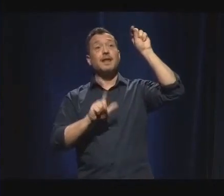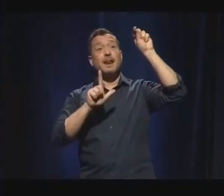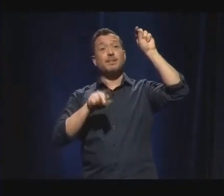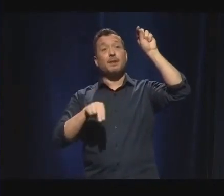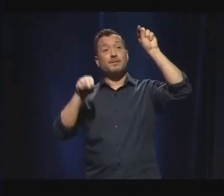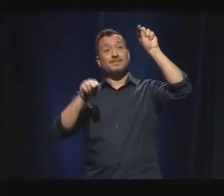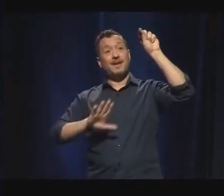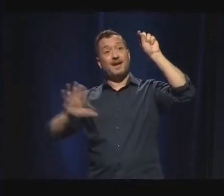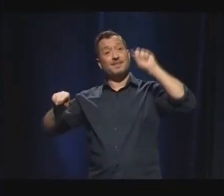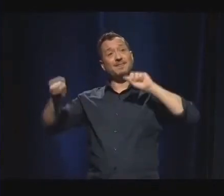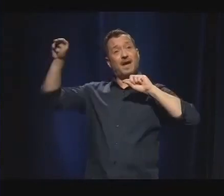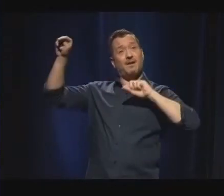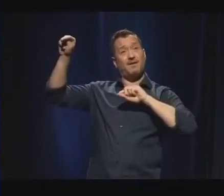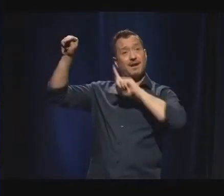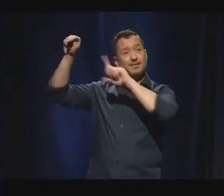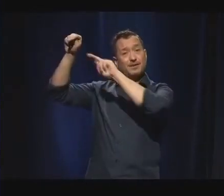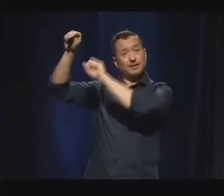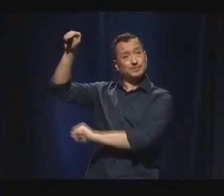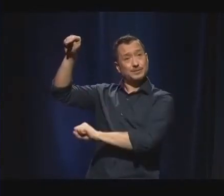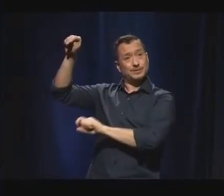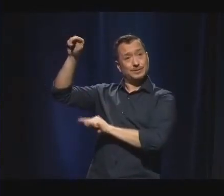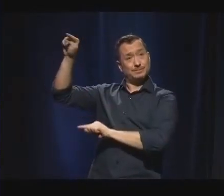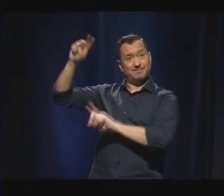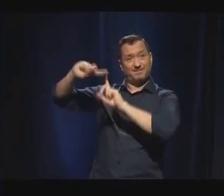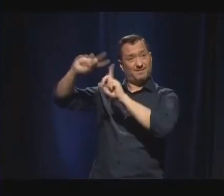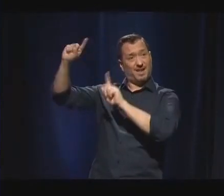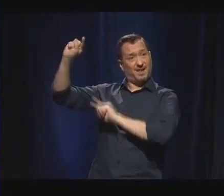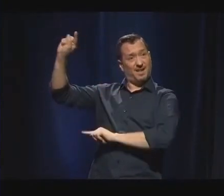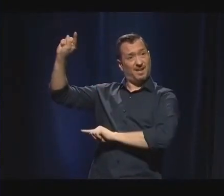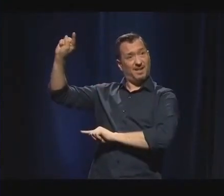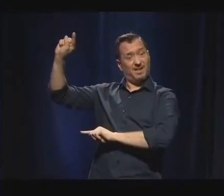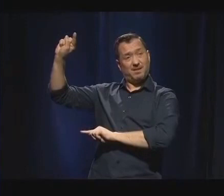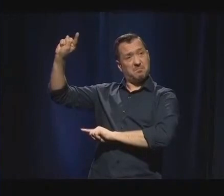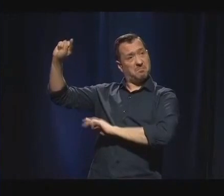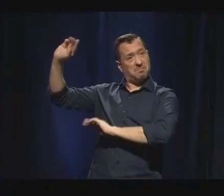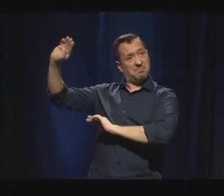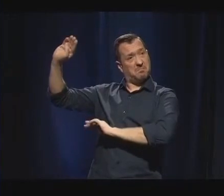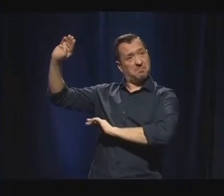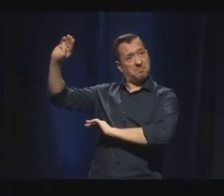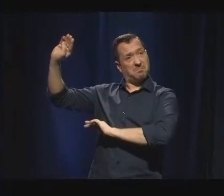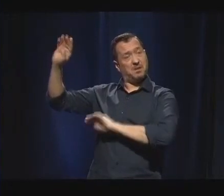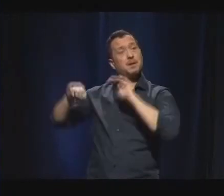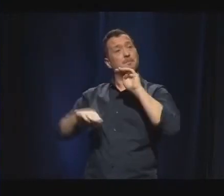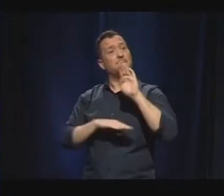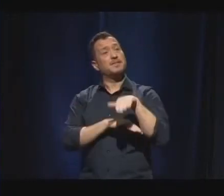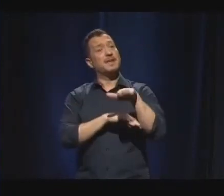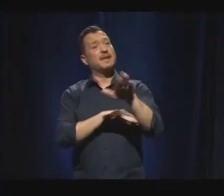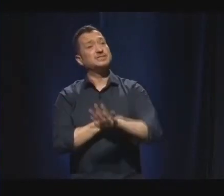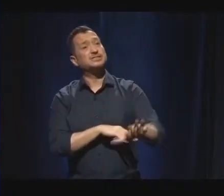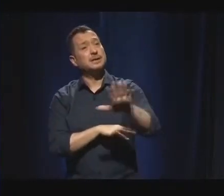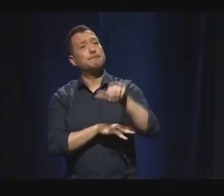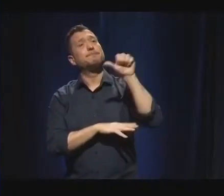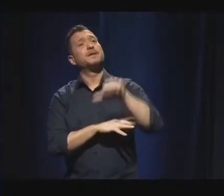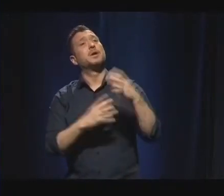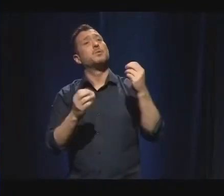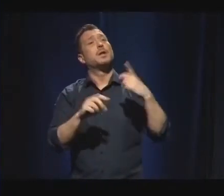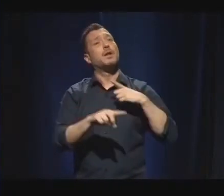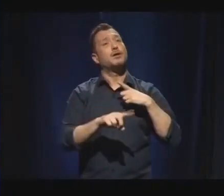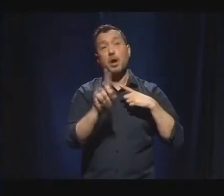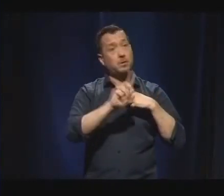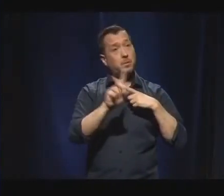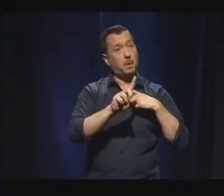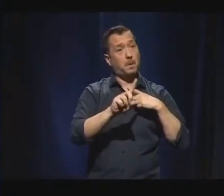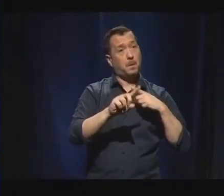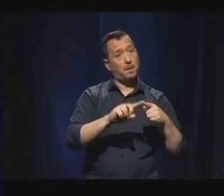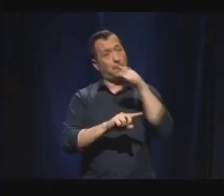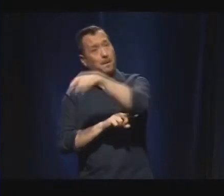grosse différence. Quand on va dans Montérégie, on voit que ce n'est pas nécessairement à Longueuil que c'est le pire, mais c'est plus dans le coin de Richelieu. Donc,